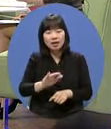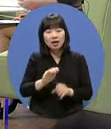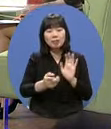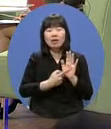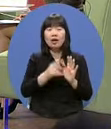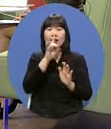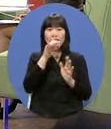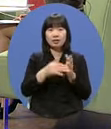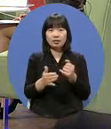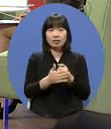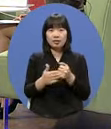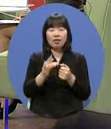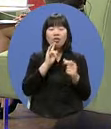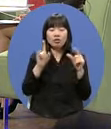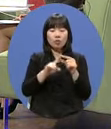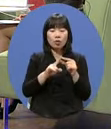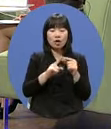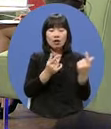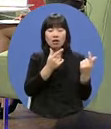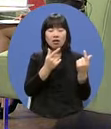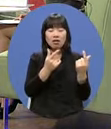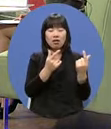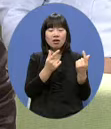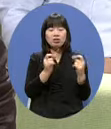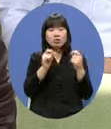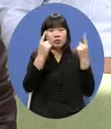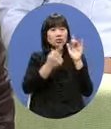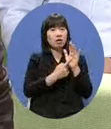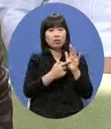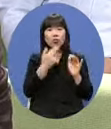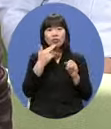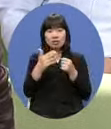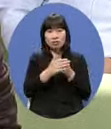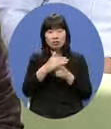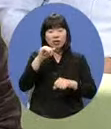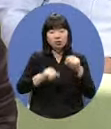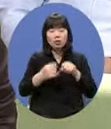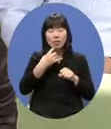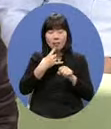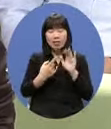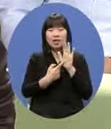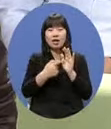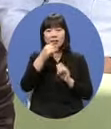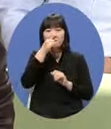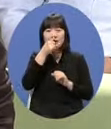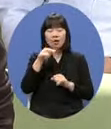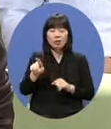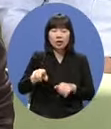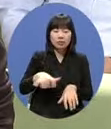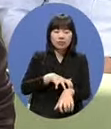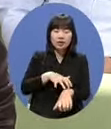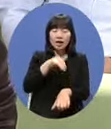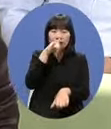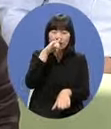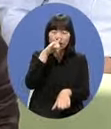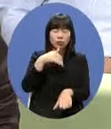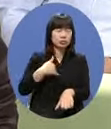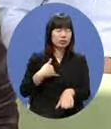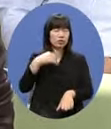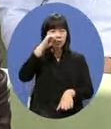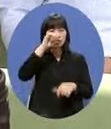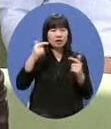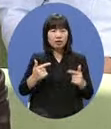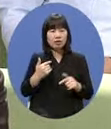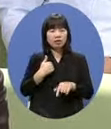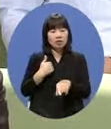그만큼 수반되지 않기 때문에 자꾸 행동으로 나와요 그런데 이제 아이도 어 뭔가 내가 되게 조금 불편하고 안 좋아 어 근데